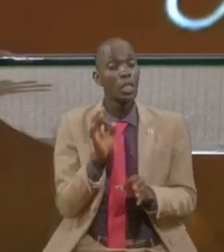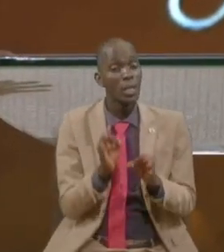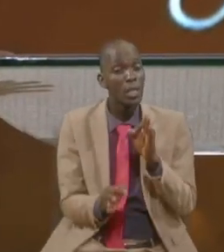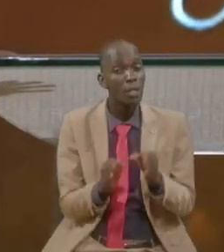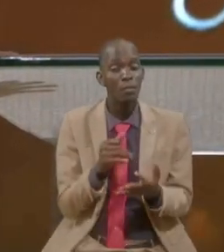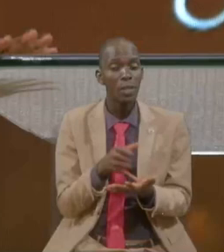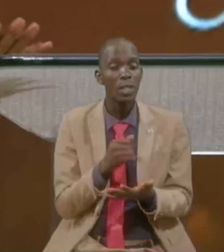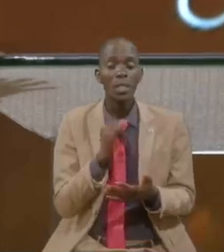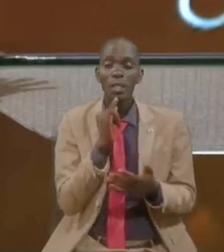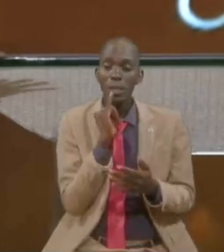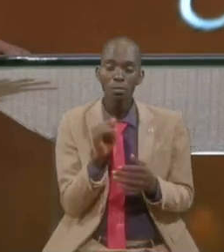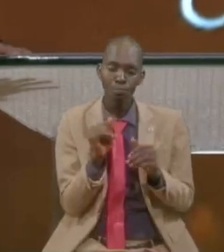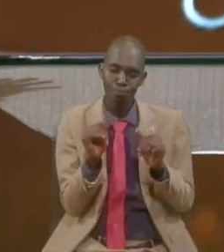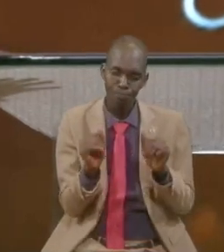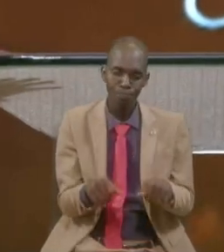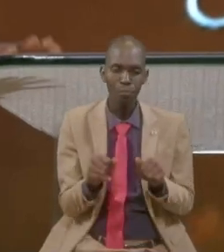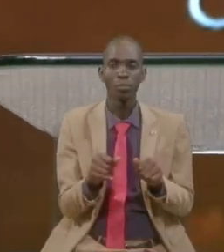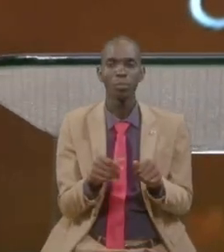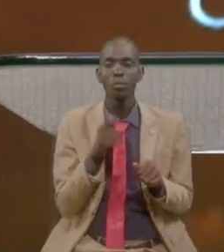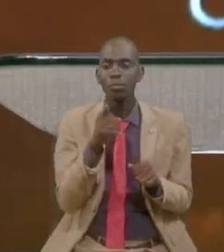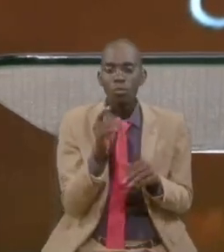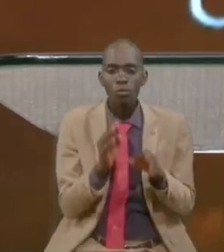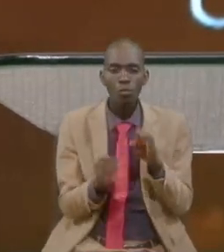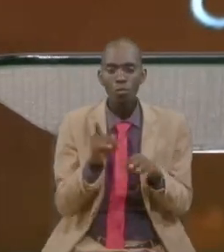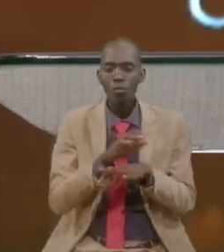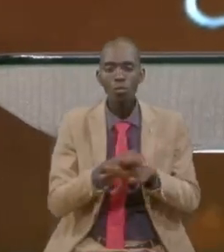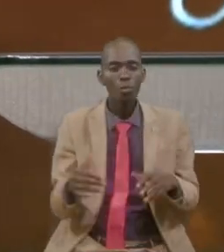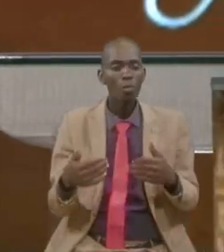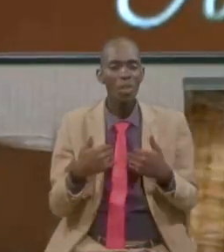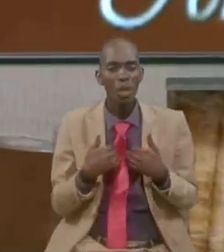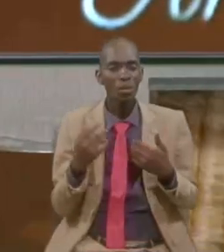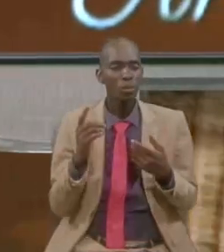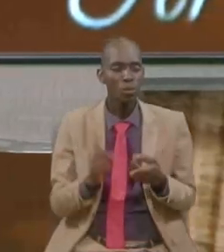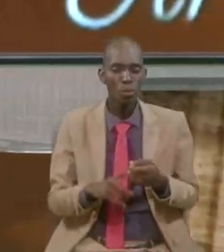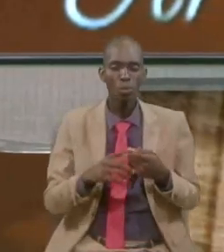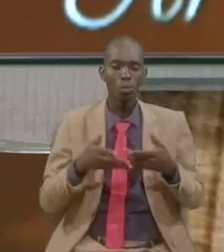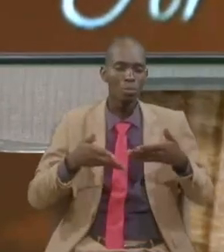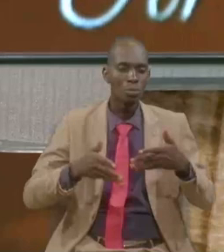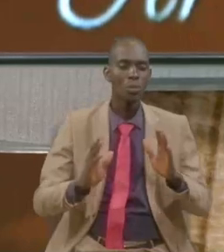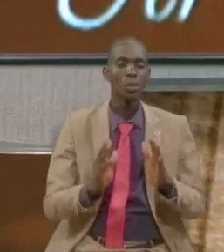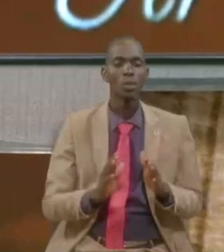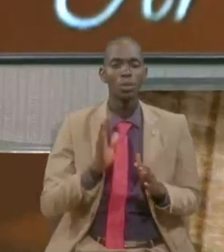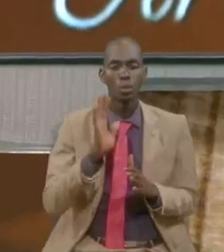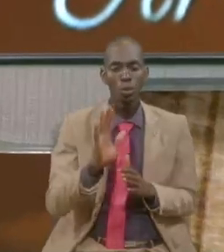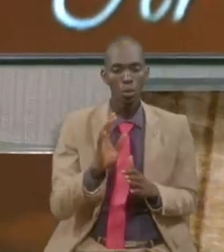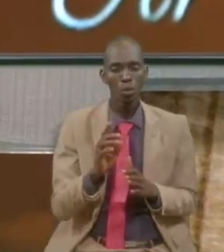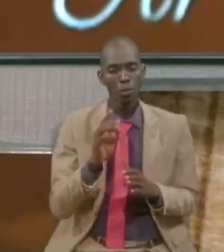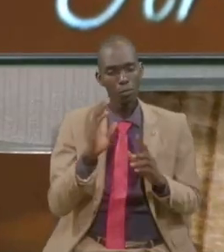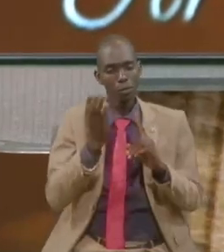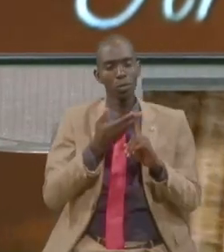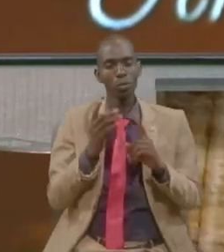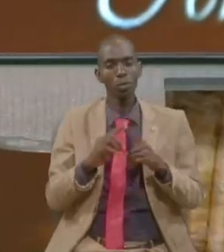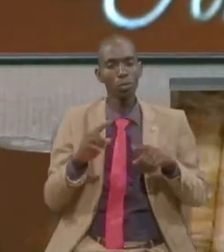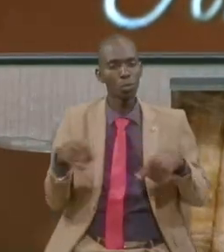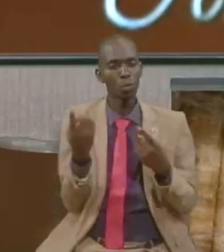ne dois pas compromettre, tu ne dois pas être partial. Tu ne dois pas laisser aller ta conviction. Si